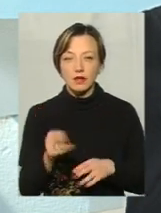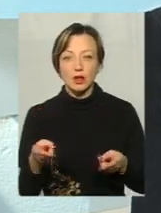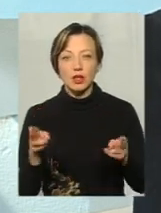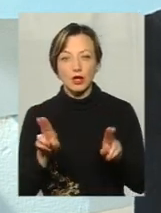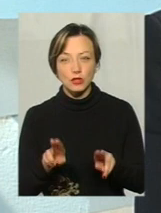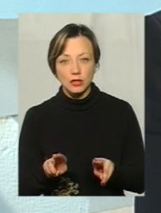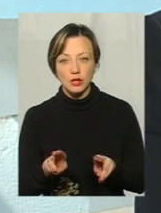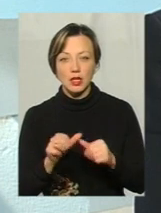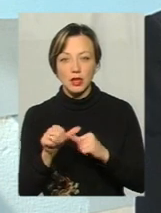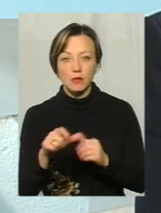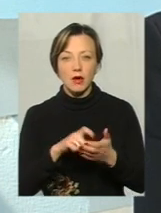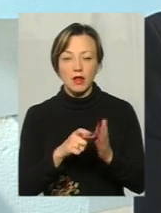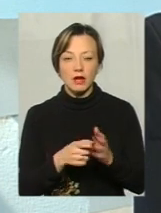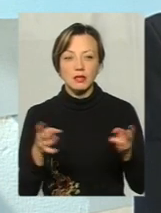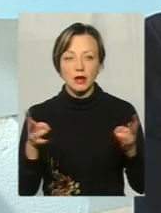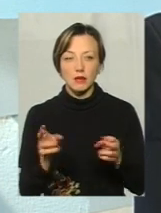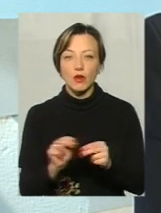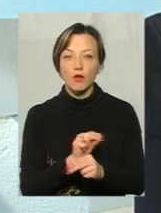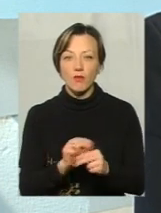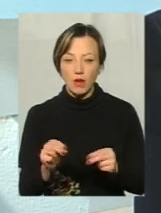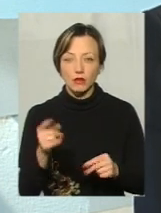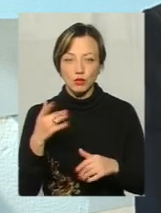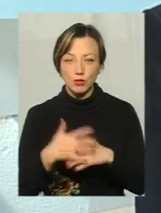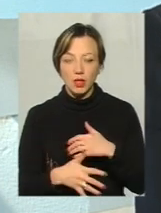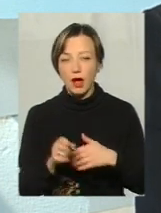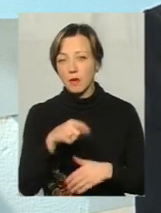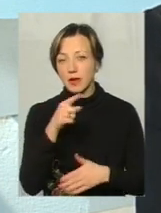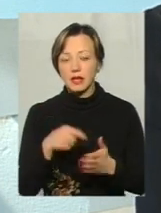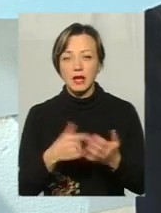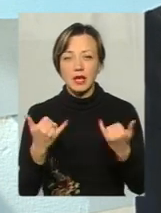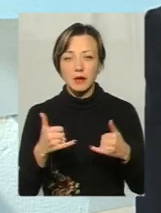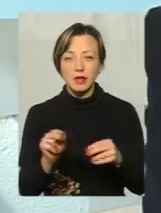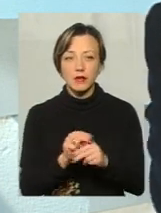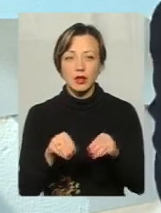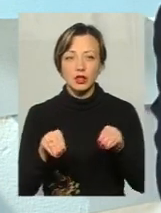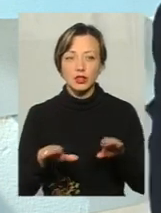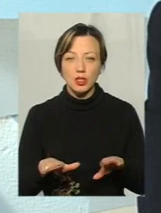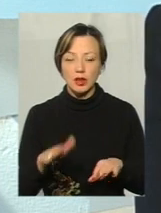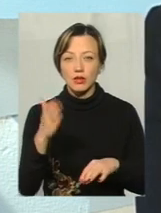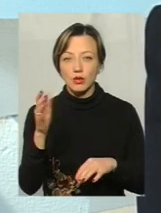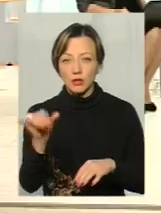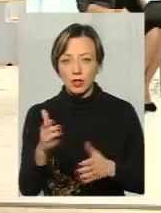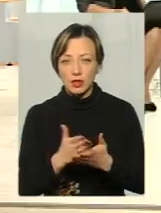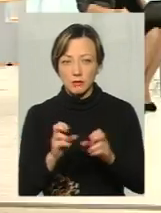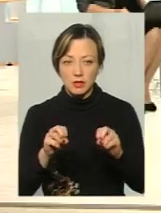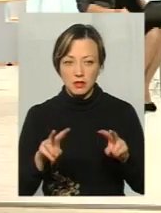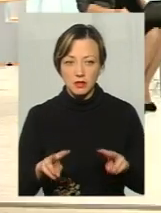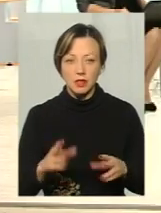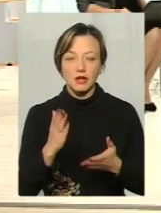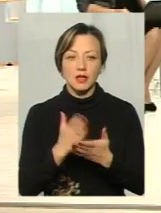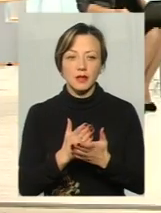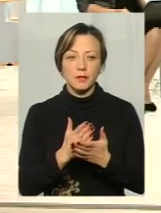остальне, крім палати, треба ще й лікувати. Розумієте? А питання хіміотерапії рішати. І в них є спеціалісти в